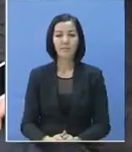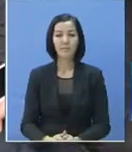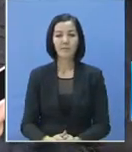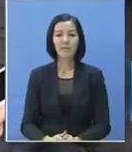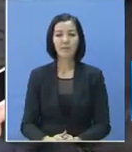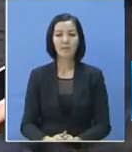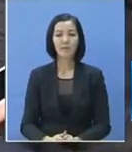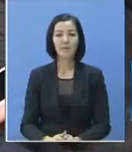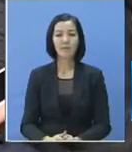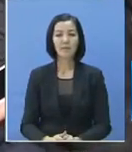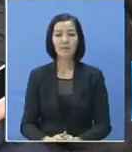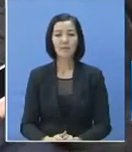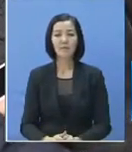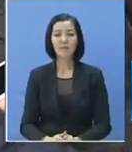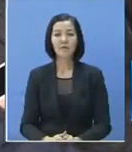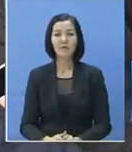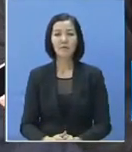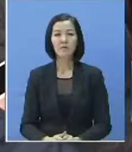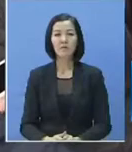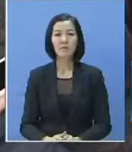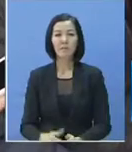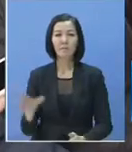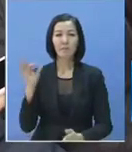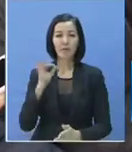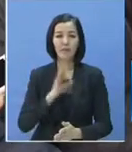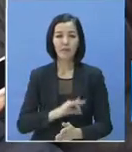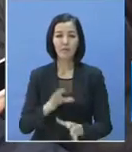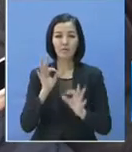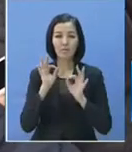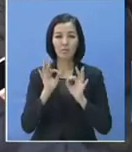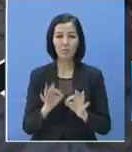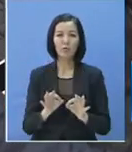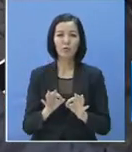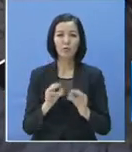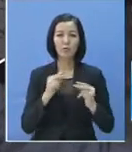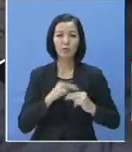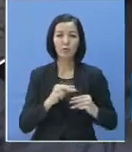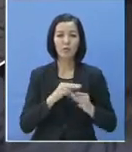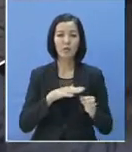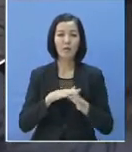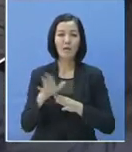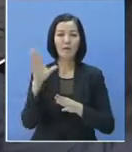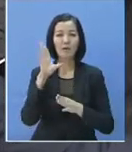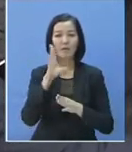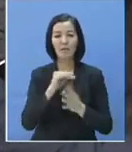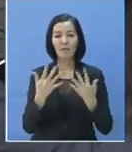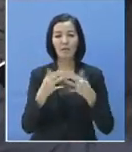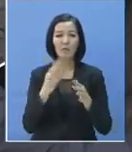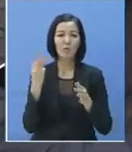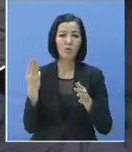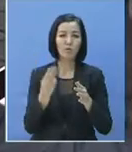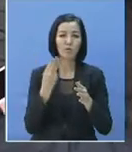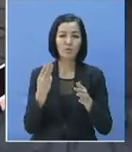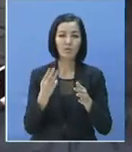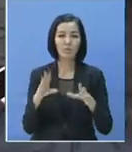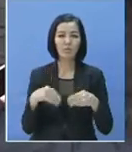Он вовремя польет, вовремя удобрение внесет, вовремя там агротехнику сделает. Бәрін қарап отыр. Один